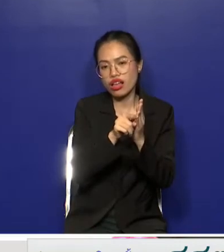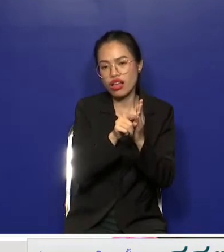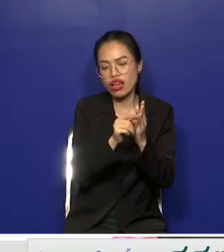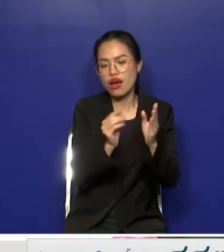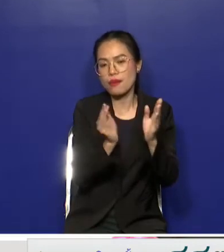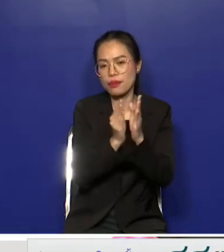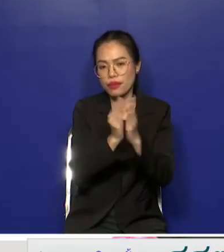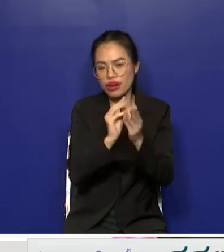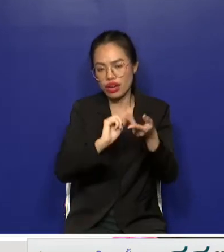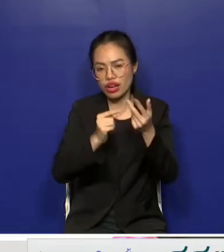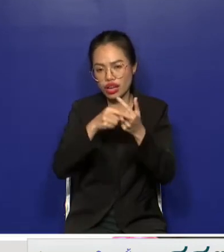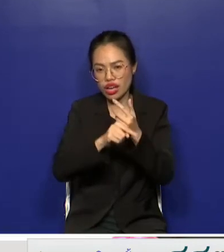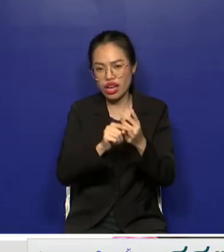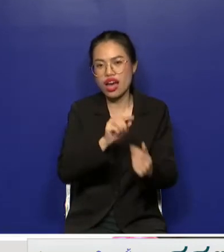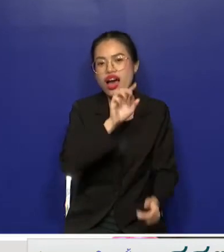เบอรที่ต้องการนี่ 5